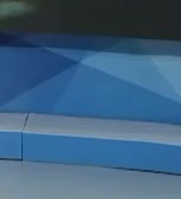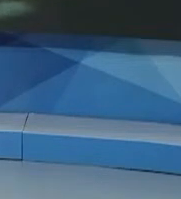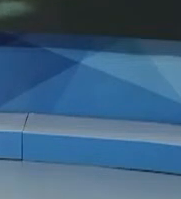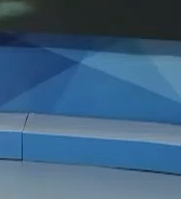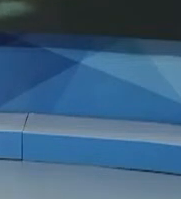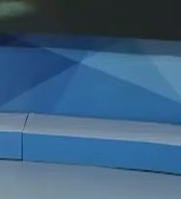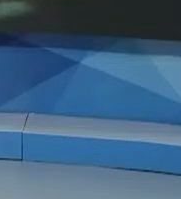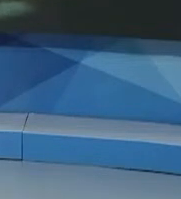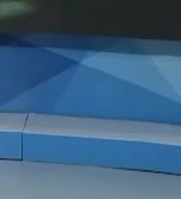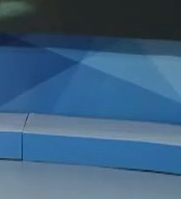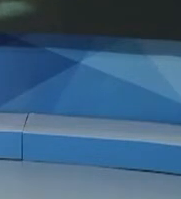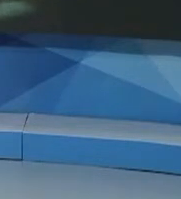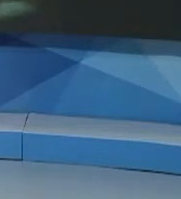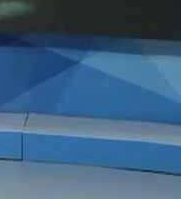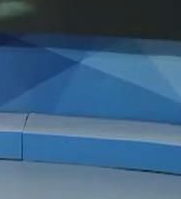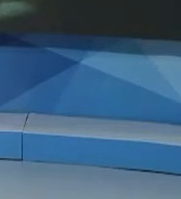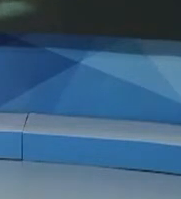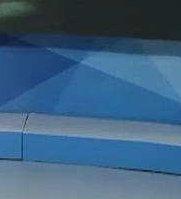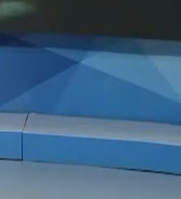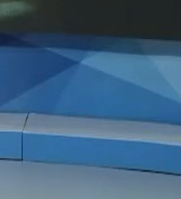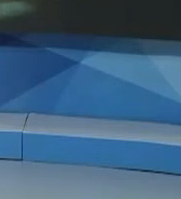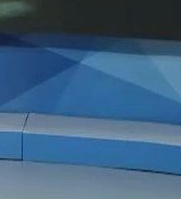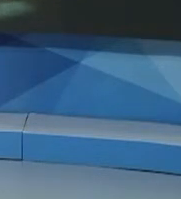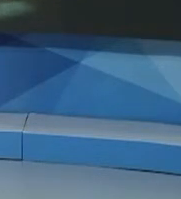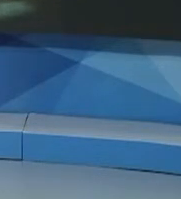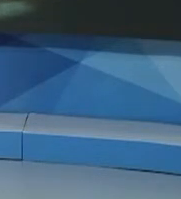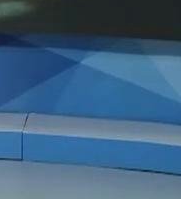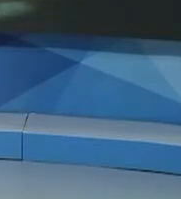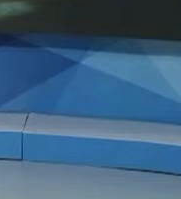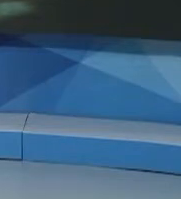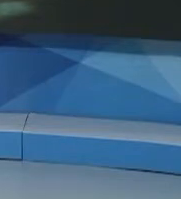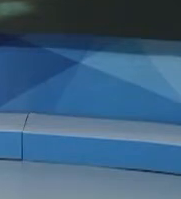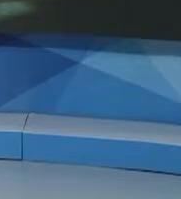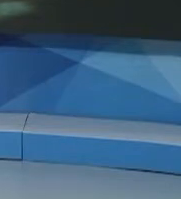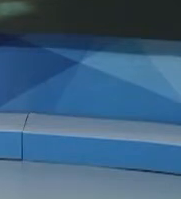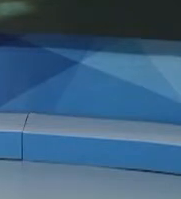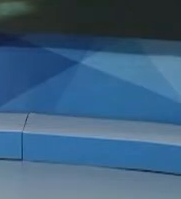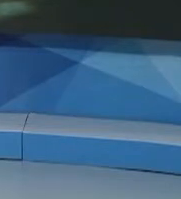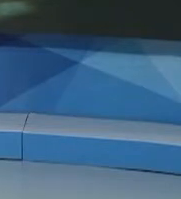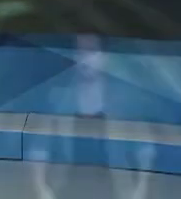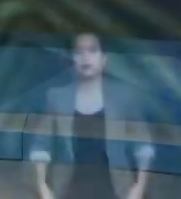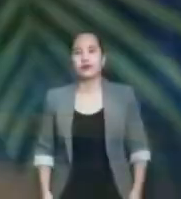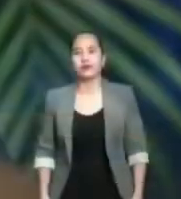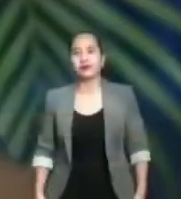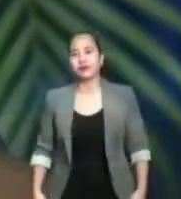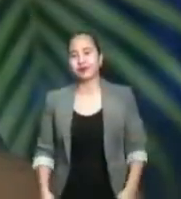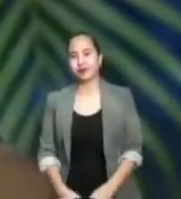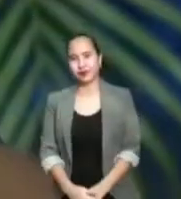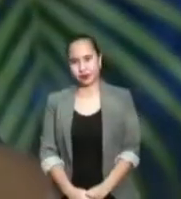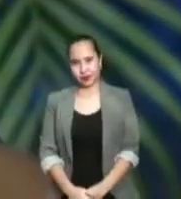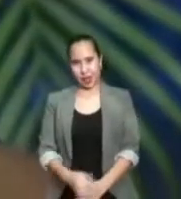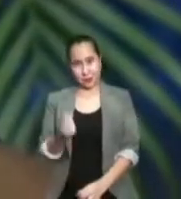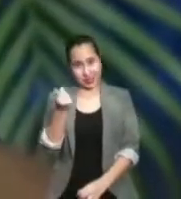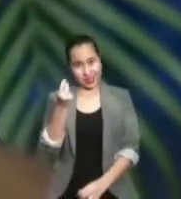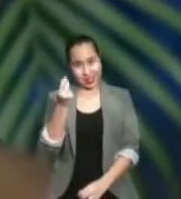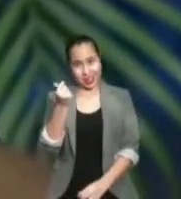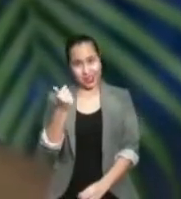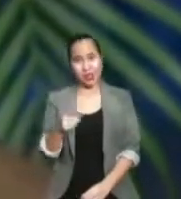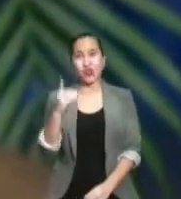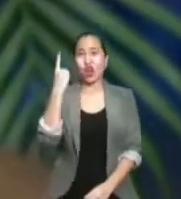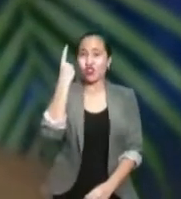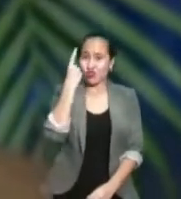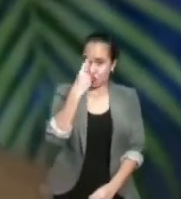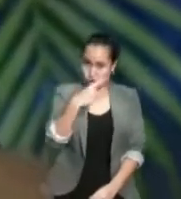Minimaal houdt een ambtenaar netto 580 SRD over van deze toelage. Het bedrag van